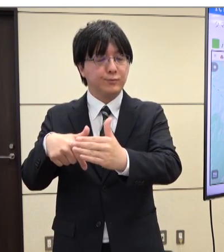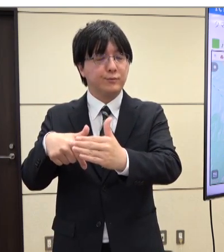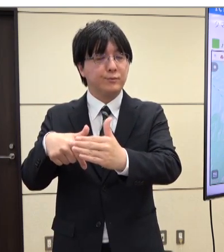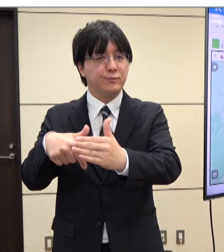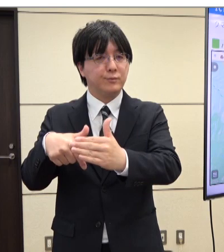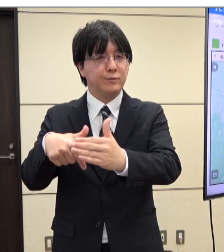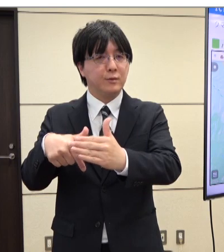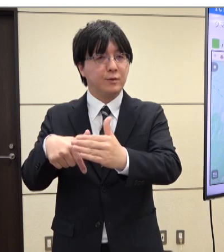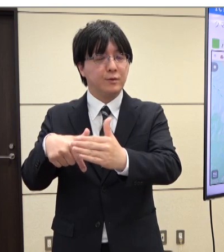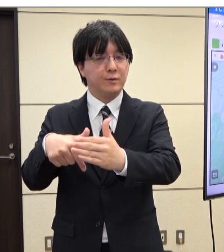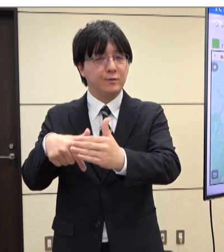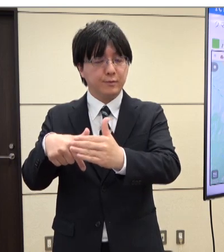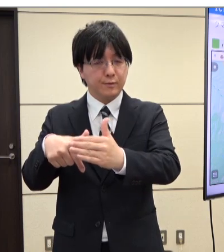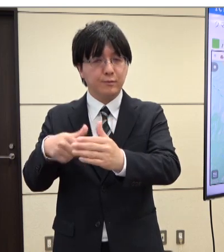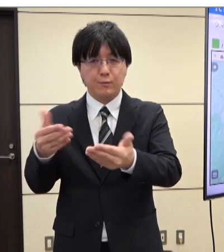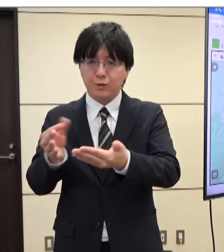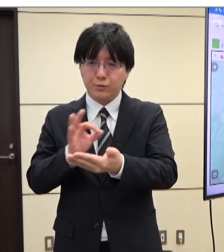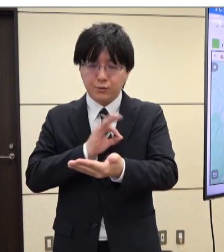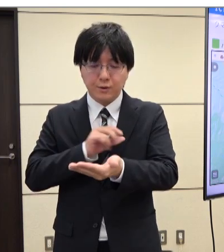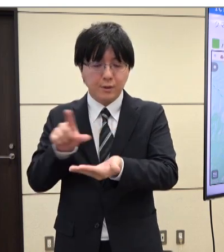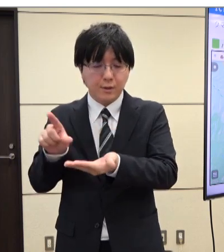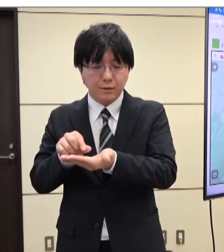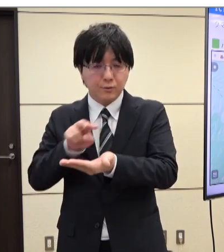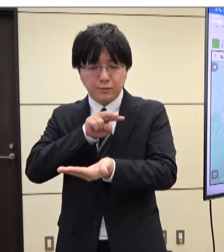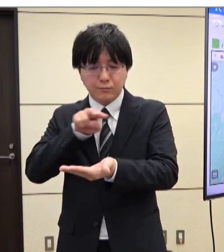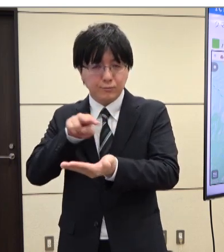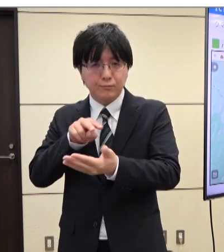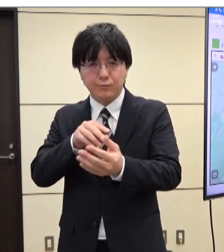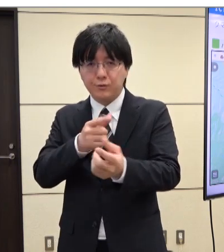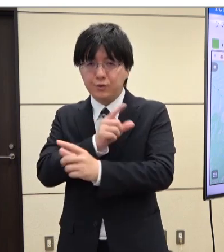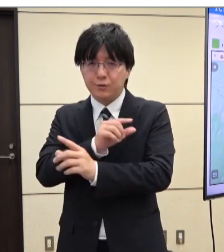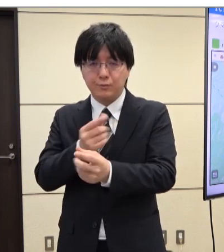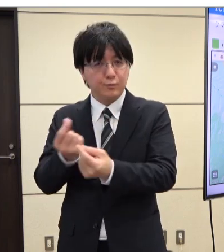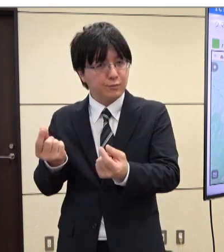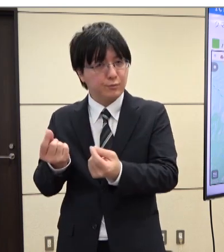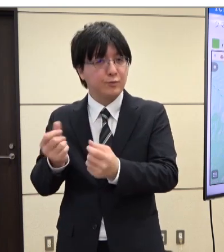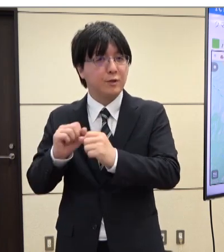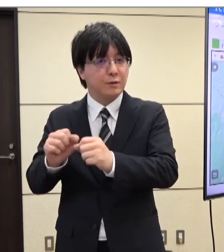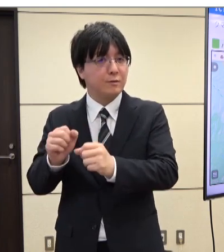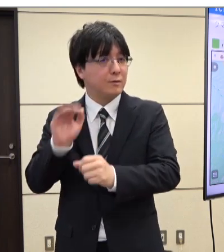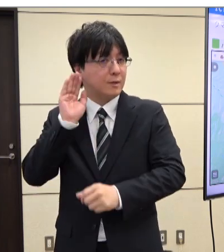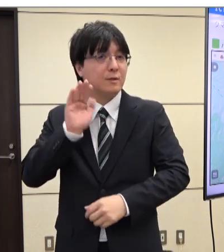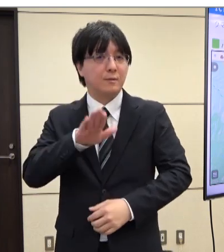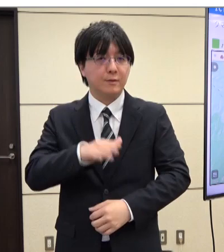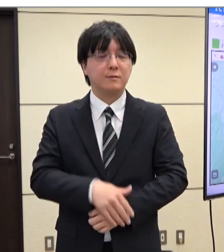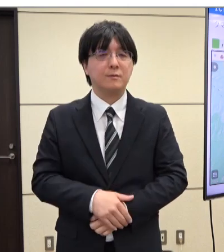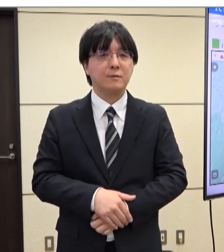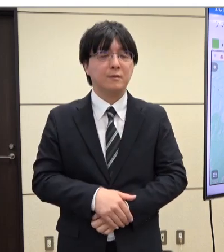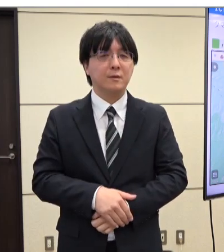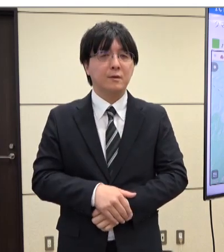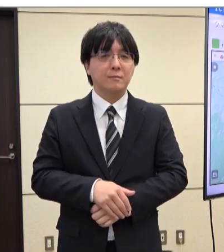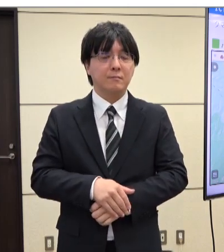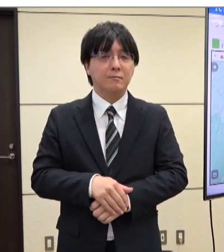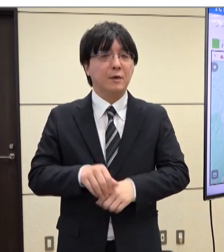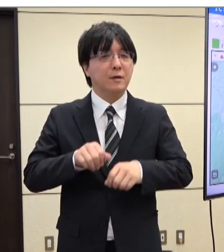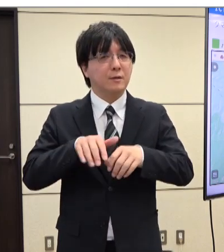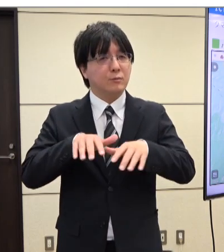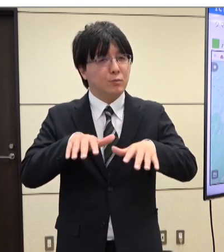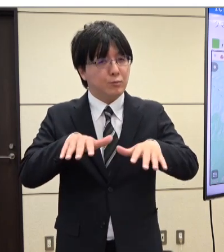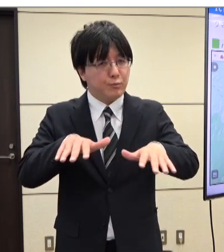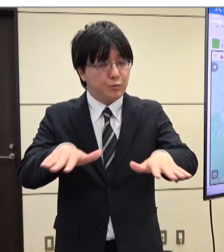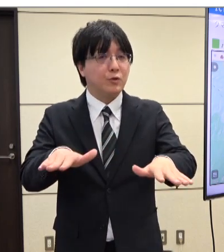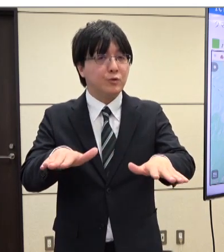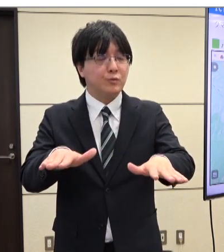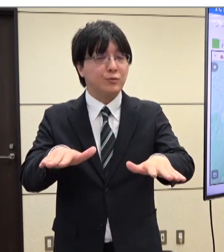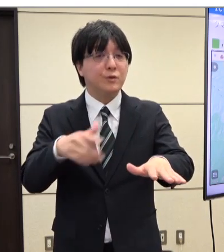その活用としては使っているという話はお聞きはしています。 やはり広く活用してほしいということで、こういった形